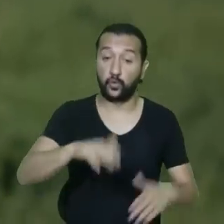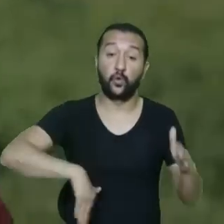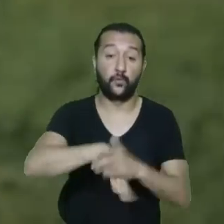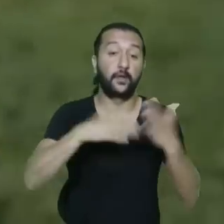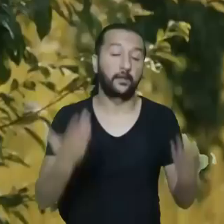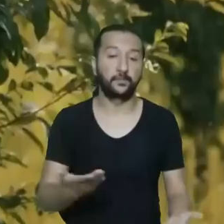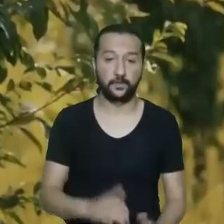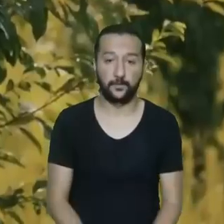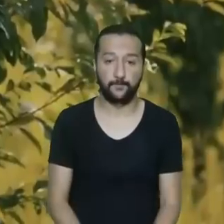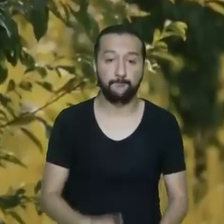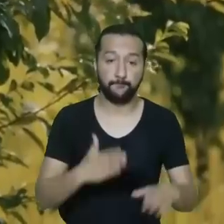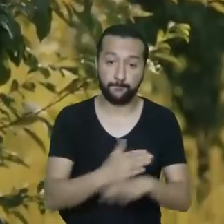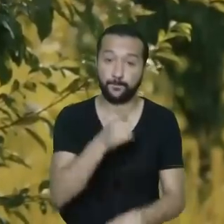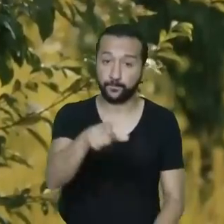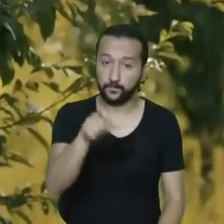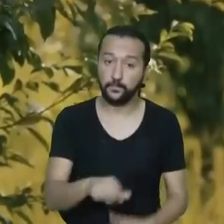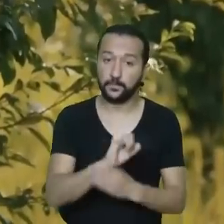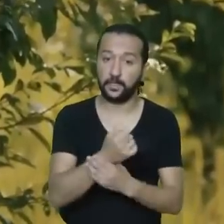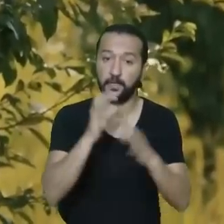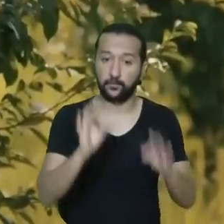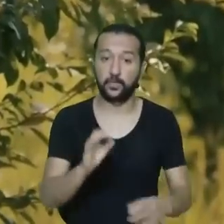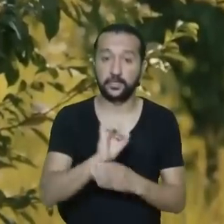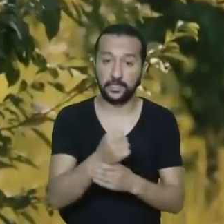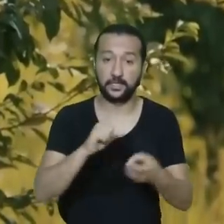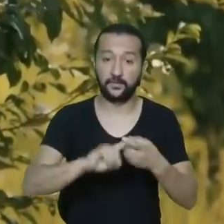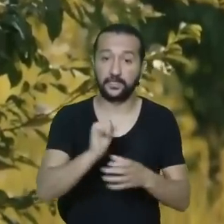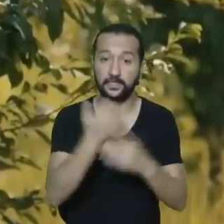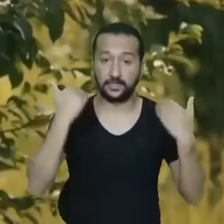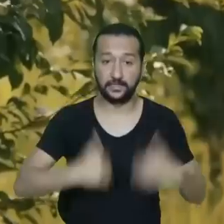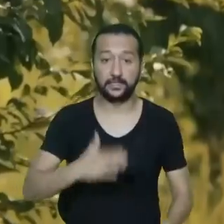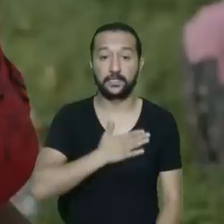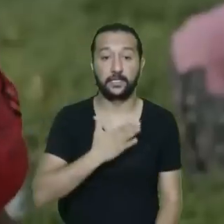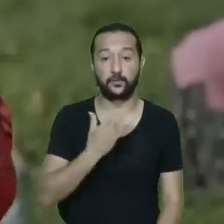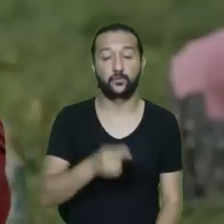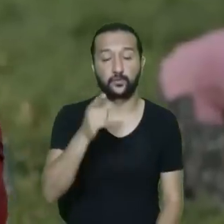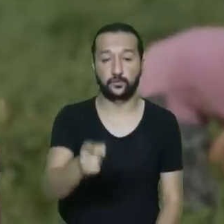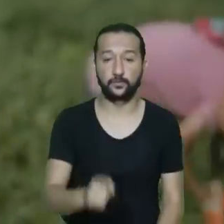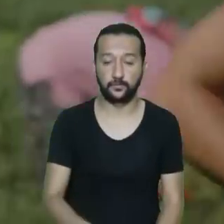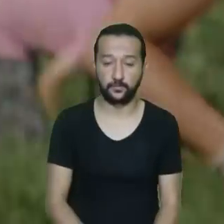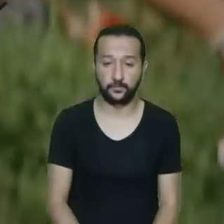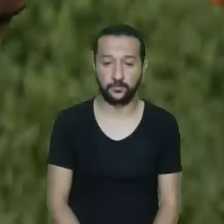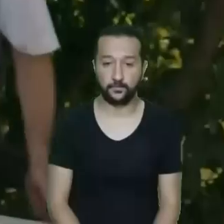9 köyden kovarlanmış. Emme sanattır sanat. Sanata ve sanatçıya ecik saygın olsun canım.